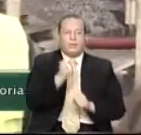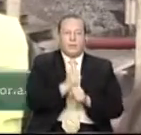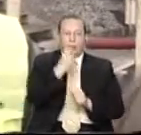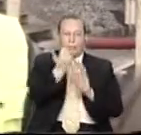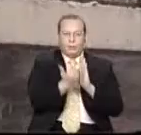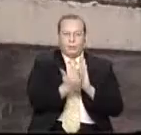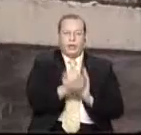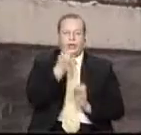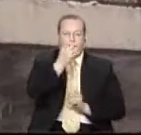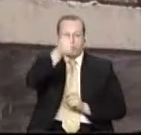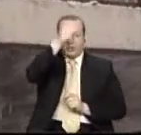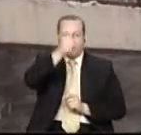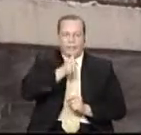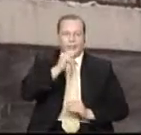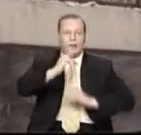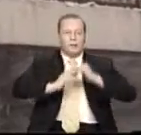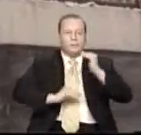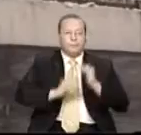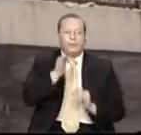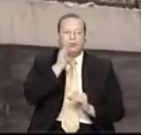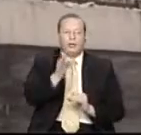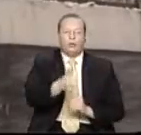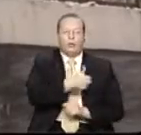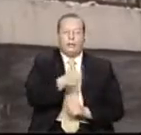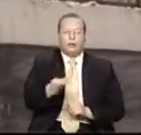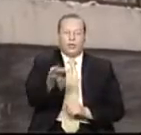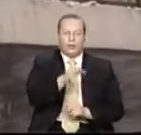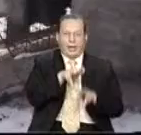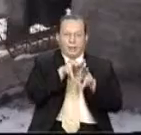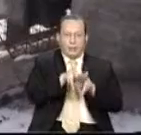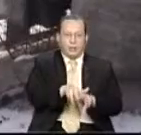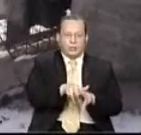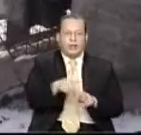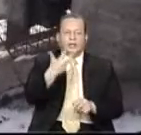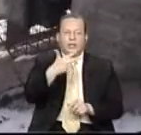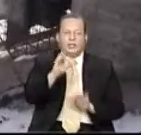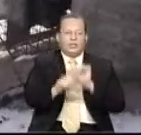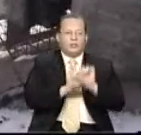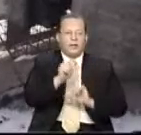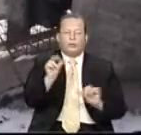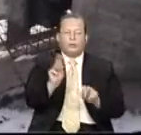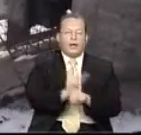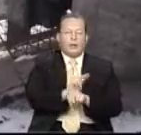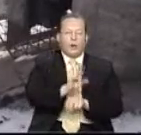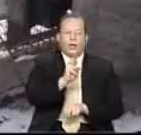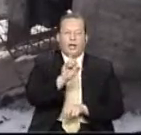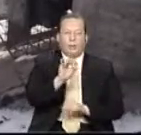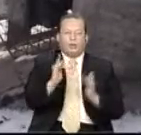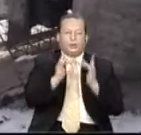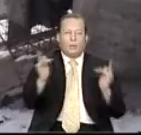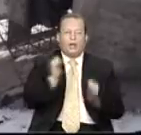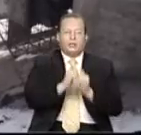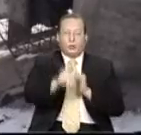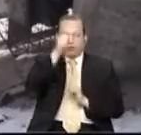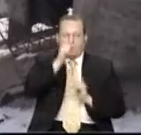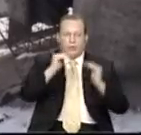numatyta grafikė, gegužės mėnesį. Specialistų teigimu labiausiai šalyje apkrautas beveik 30 mečius neremontuotas Kleboniškio tiltas sausio